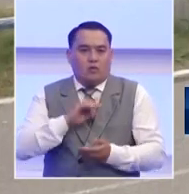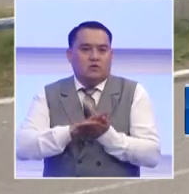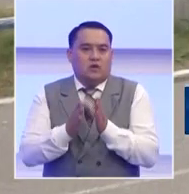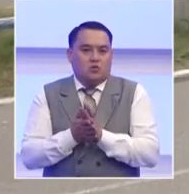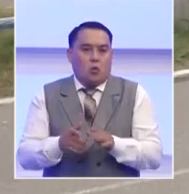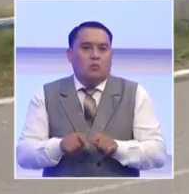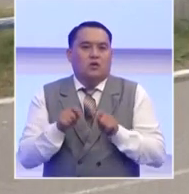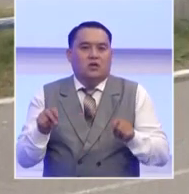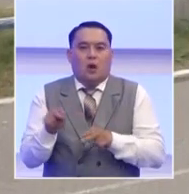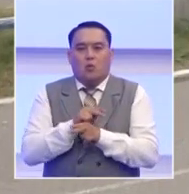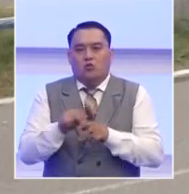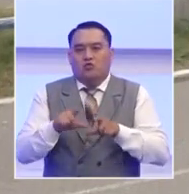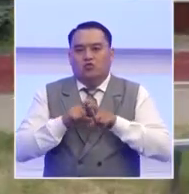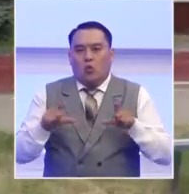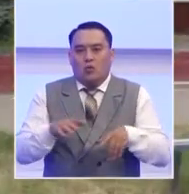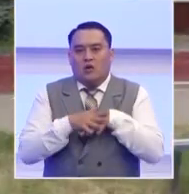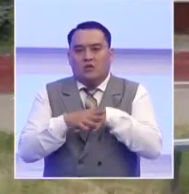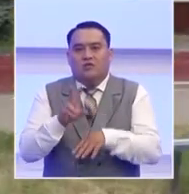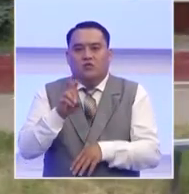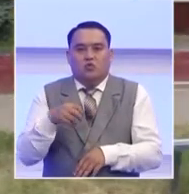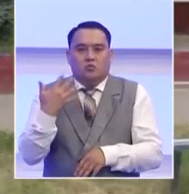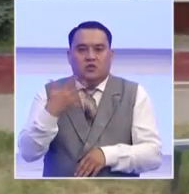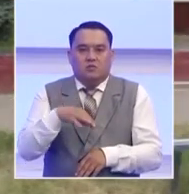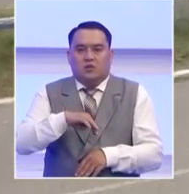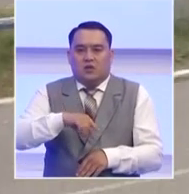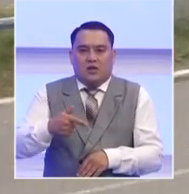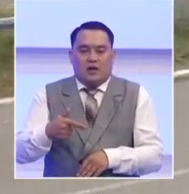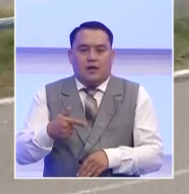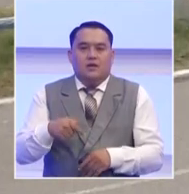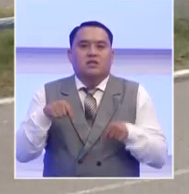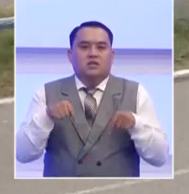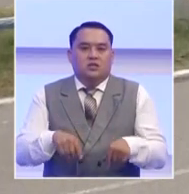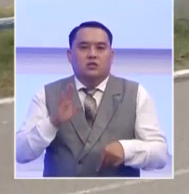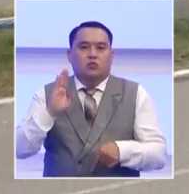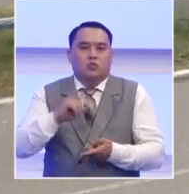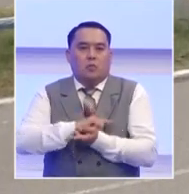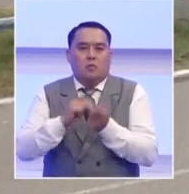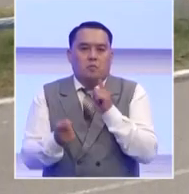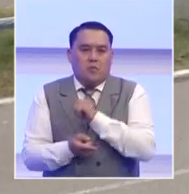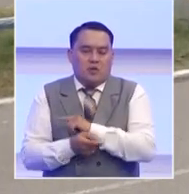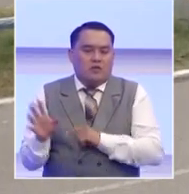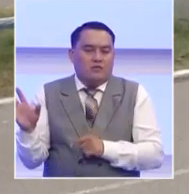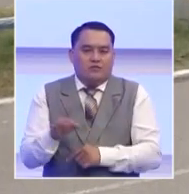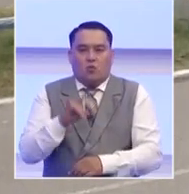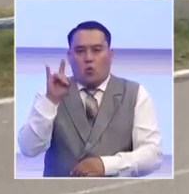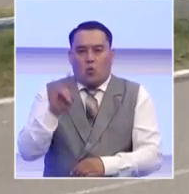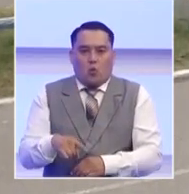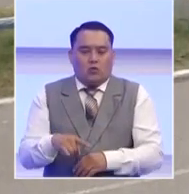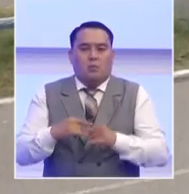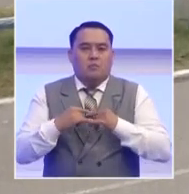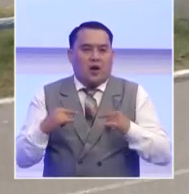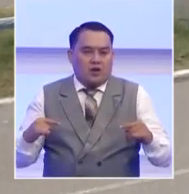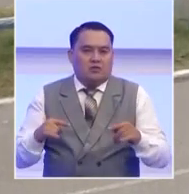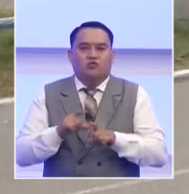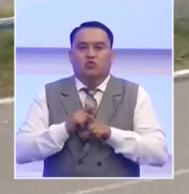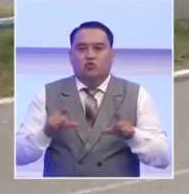условия. Для ремонта данной школы выделено свыше 250 миллионов тенге. Здесь будет меняться все – и линолеум, и окна, и двери, и парты. То